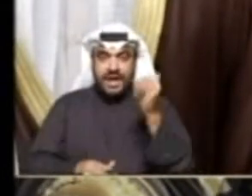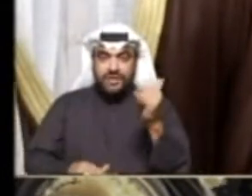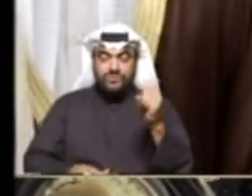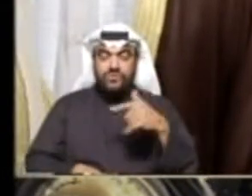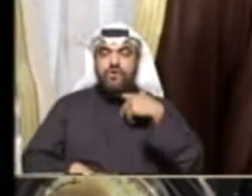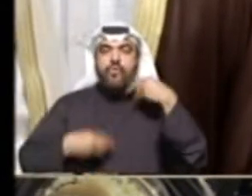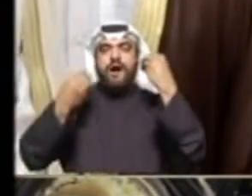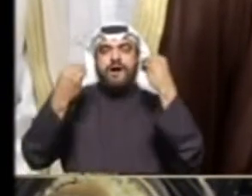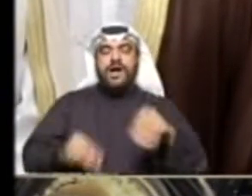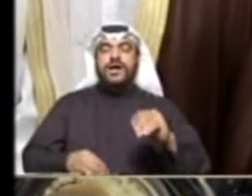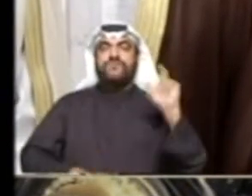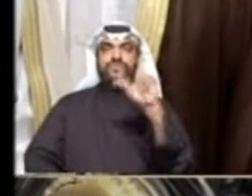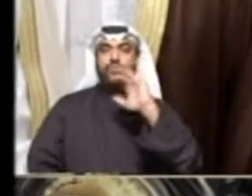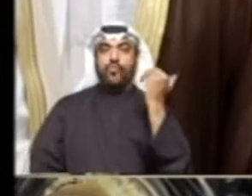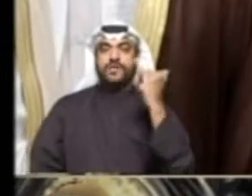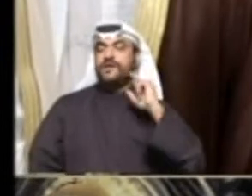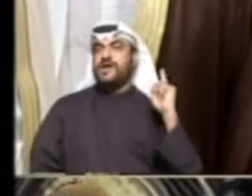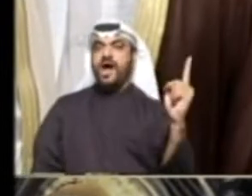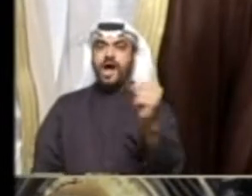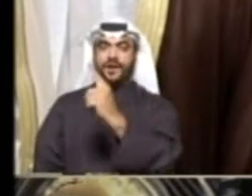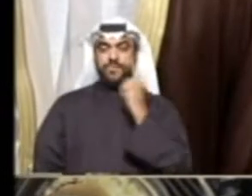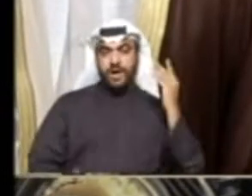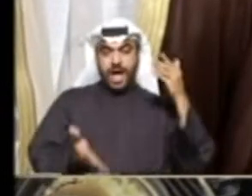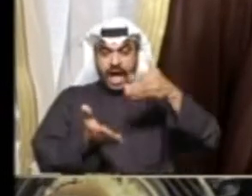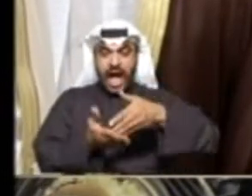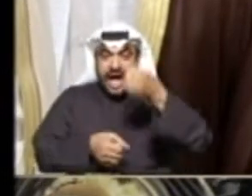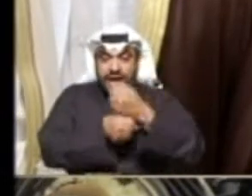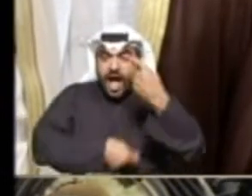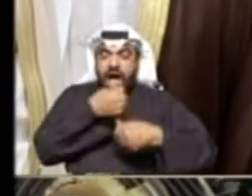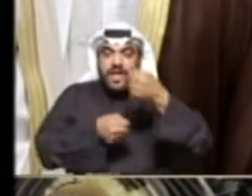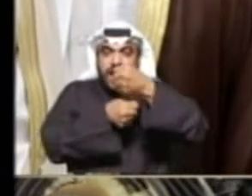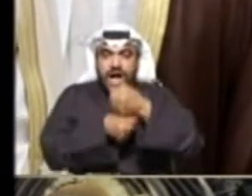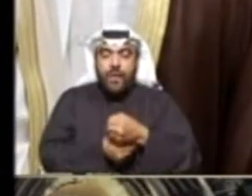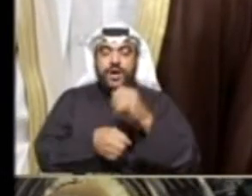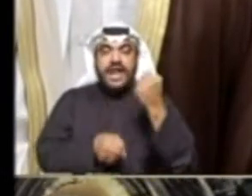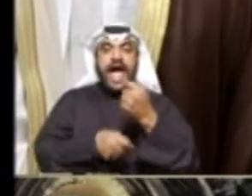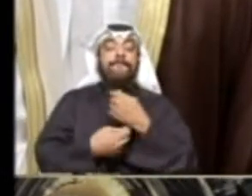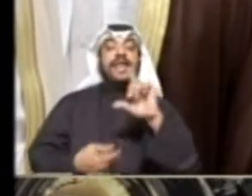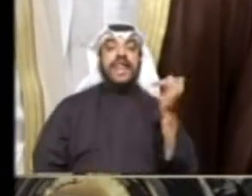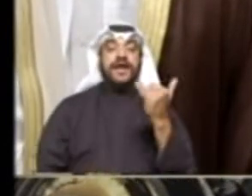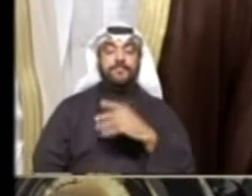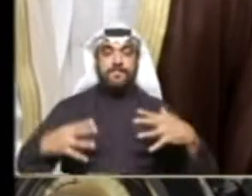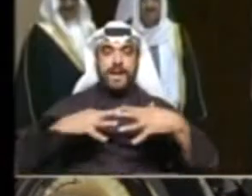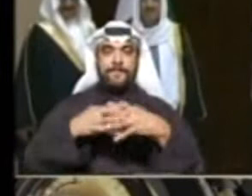هو تصدع وانهيار لآخر معاقل العمل العربي